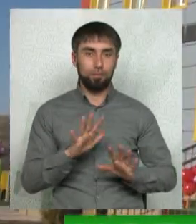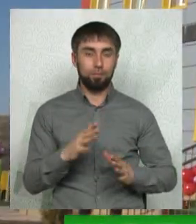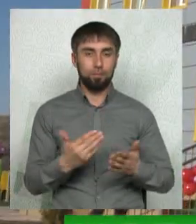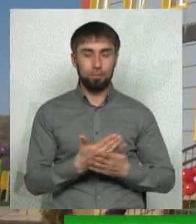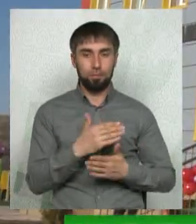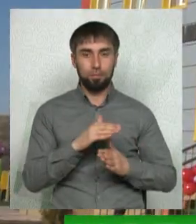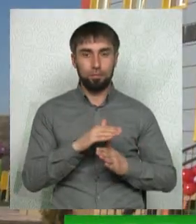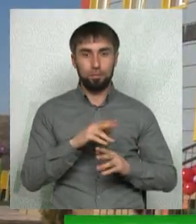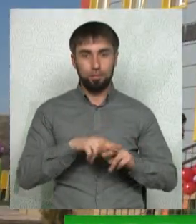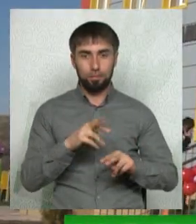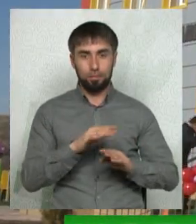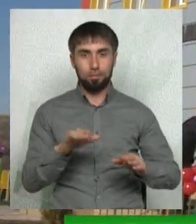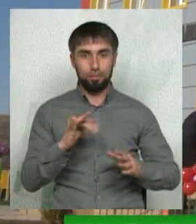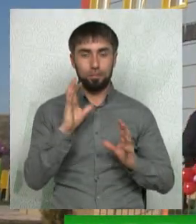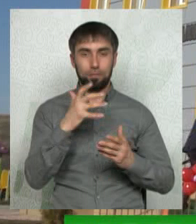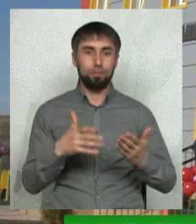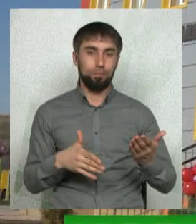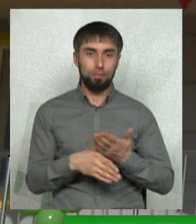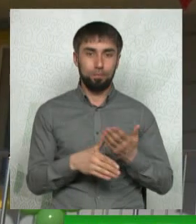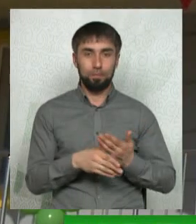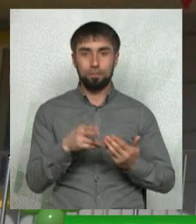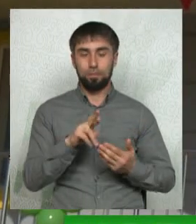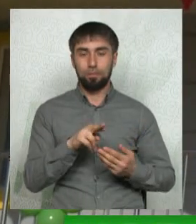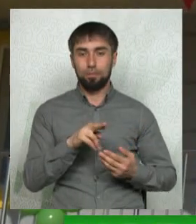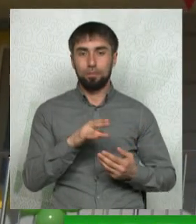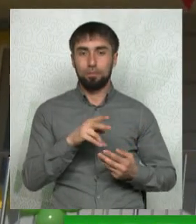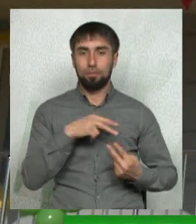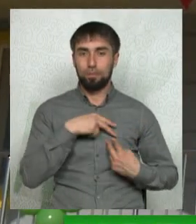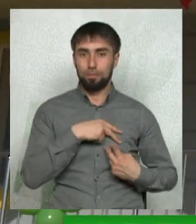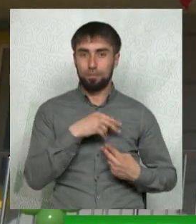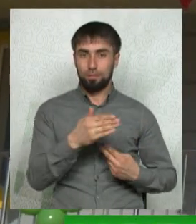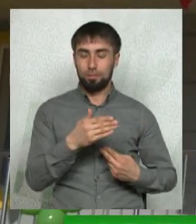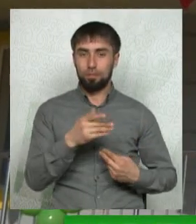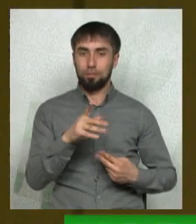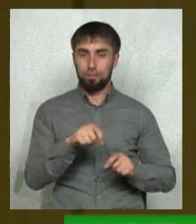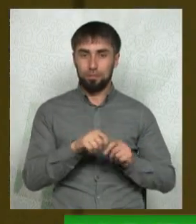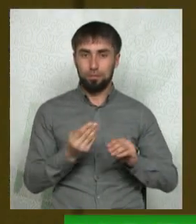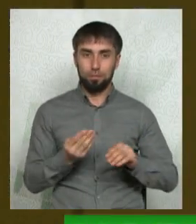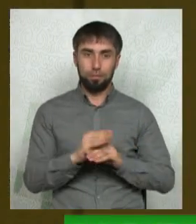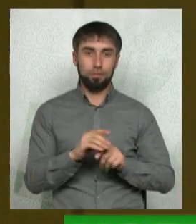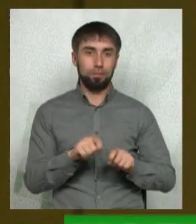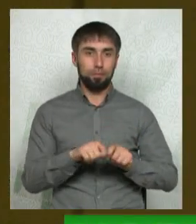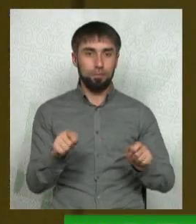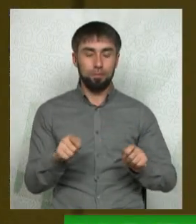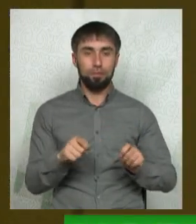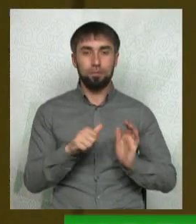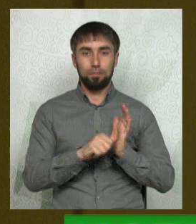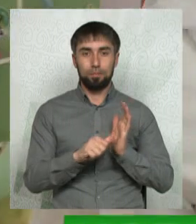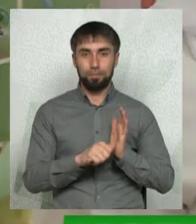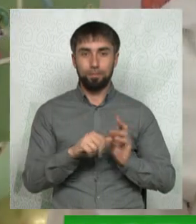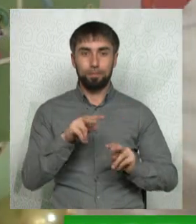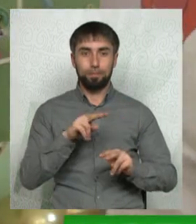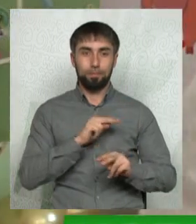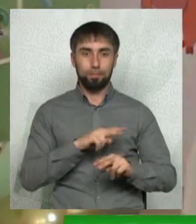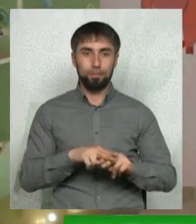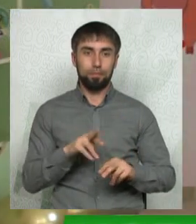места для детей, но и серьезная помощь для рынка труда. Здесь дополнительно создали более 60 рабочих мест.